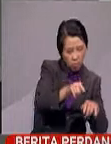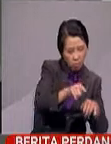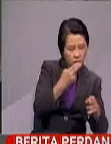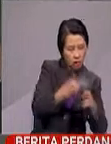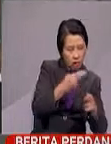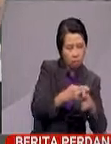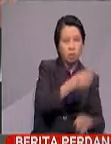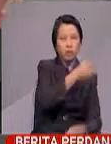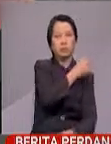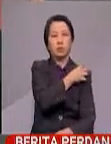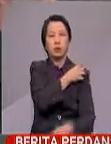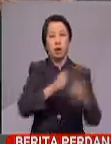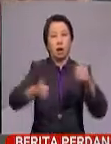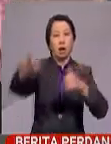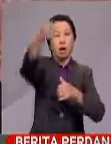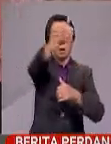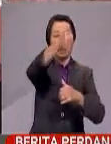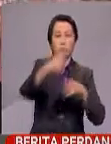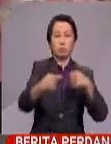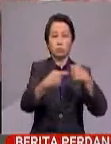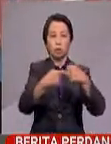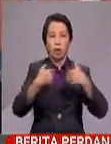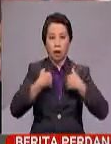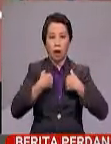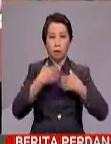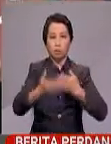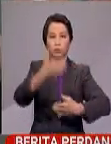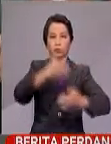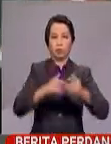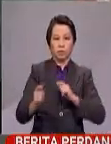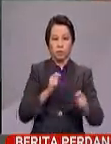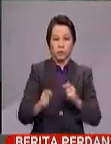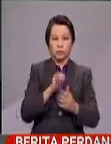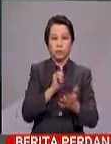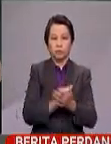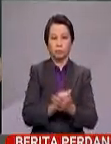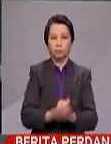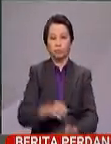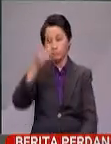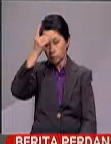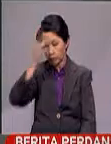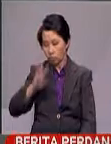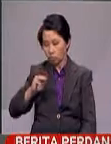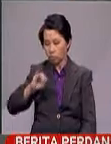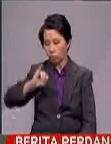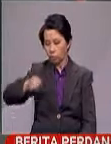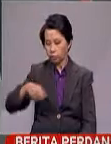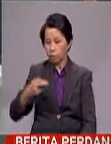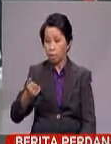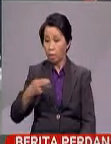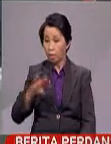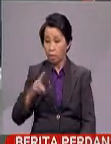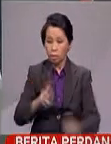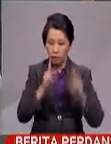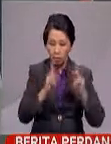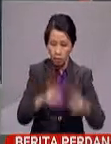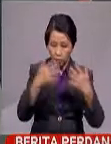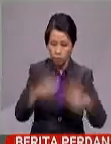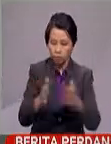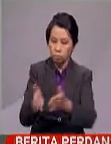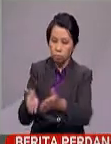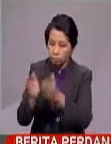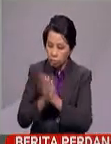menamakan seorang pegawai atasan yang didakwa berada di sebalik tindakan tersebut. Datuk Seri Dr. Mujahid berkata, pihaknya juga telah